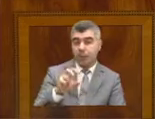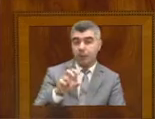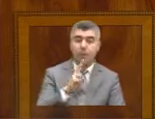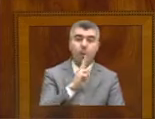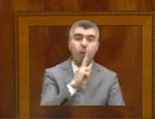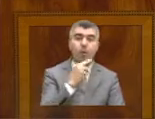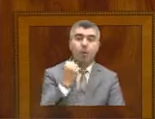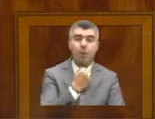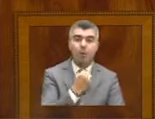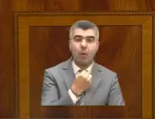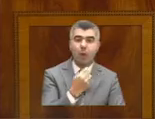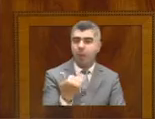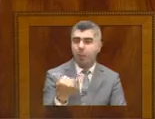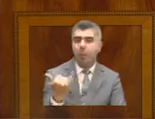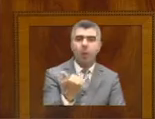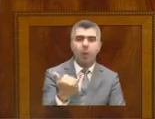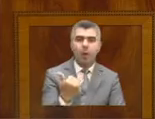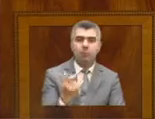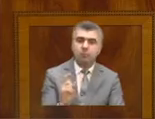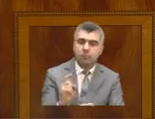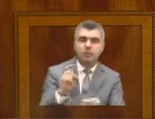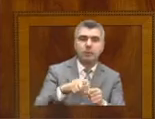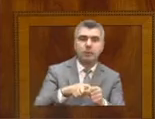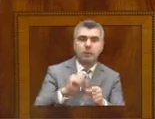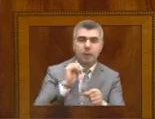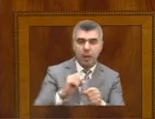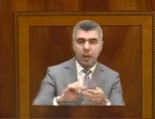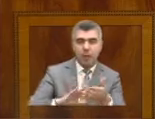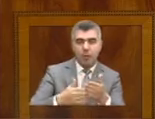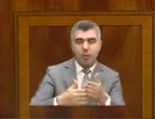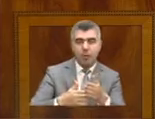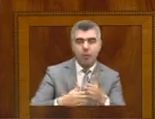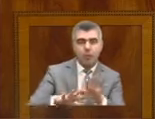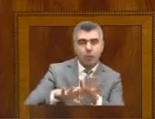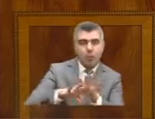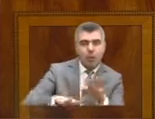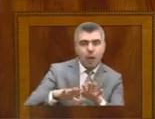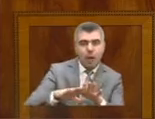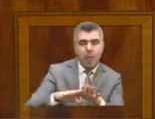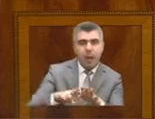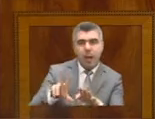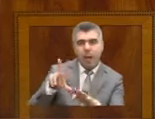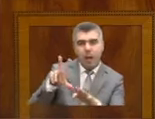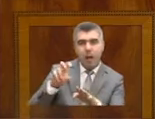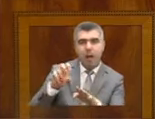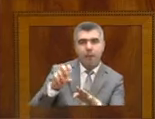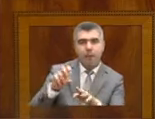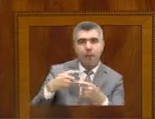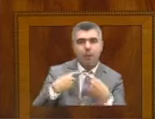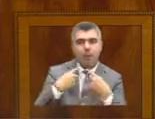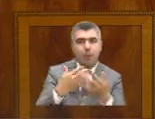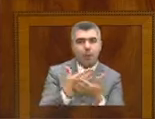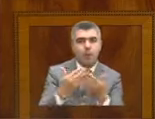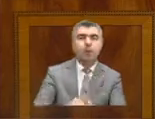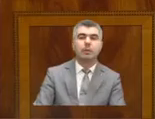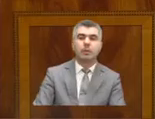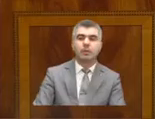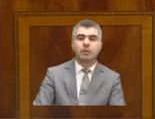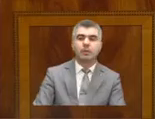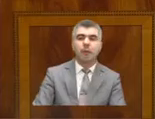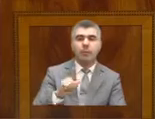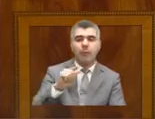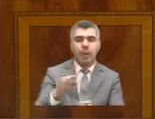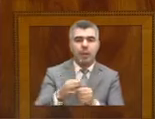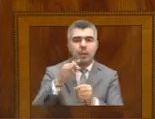لأهمية اندماج بلادنا في مجتمع المعرفة وتطوير قدرات البحث العلمي وتسخير